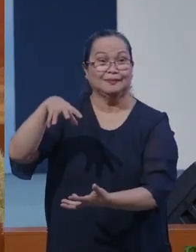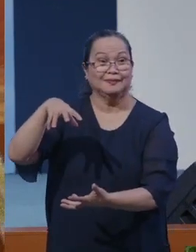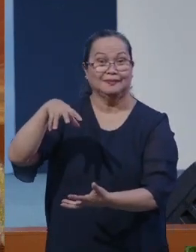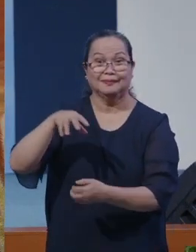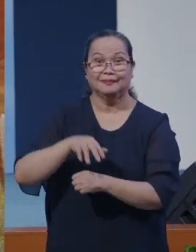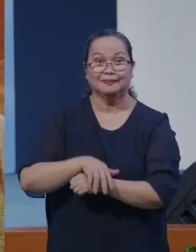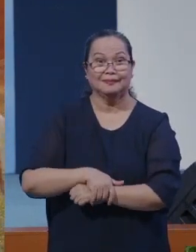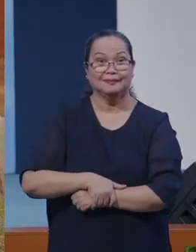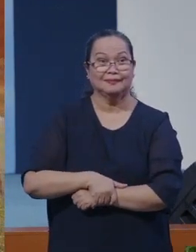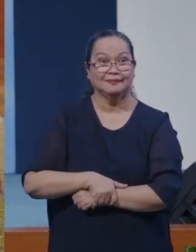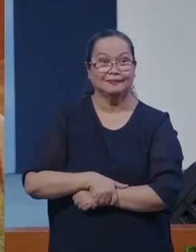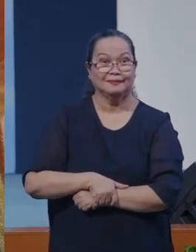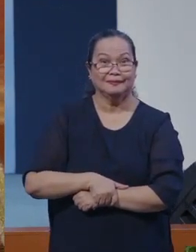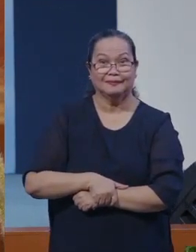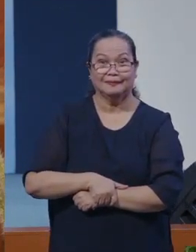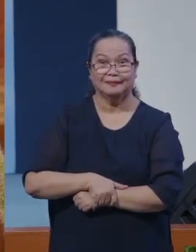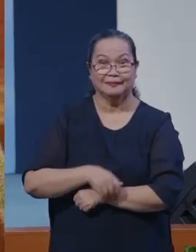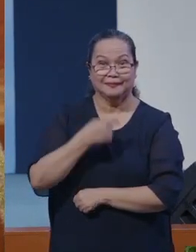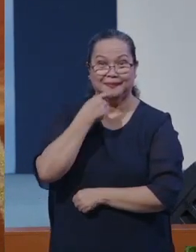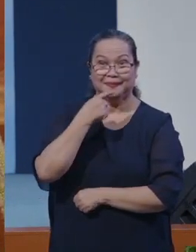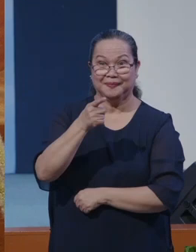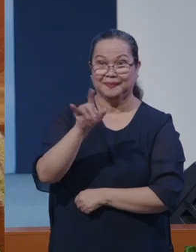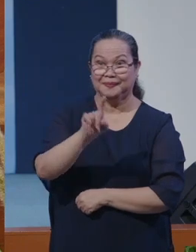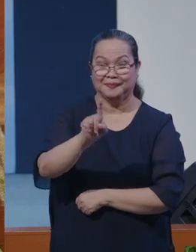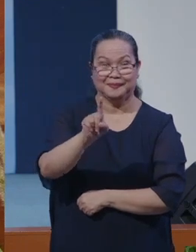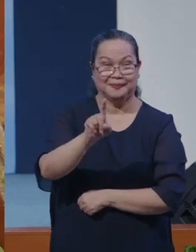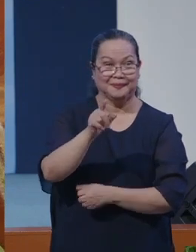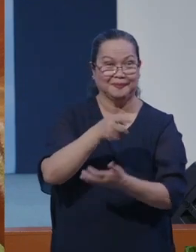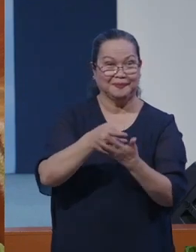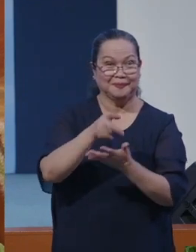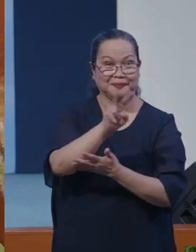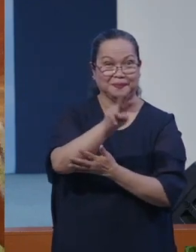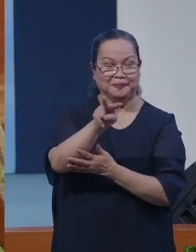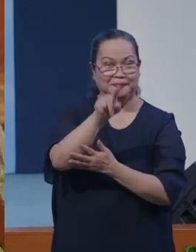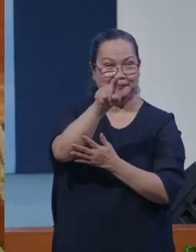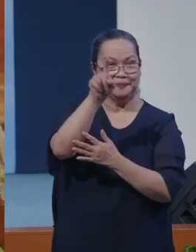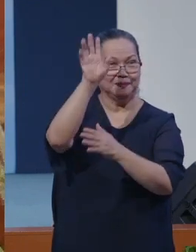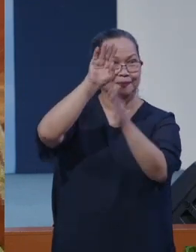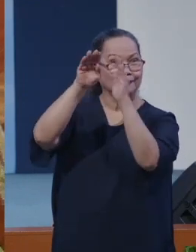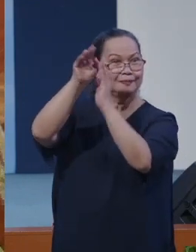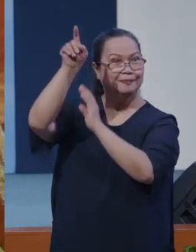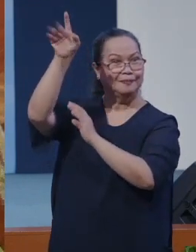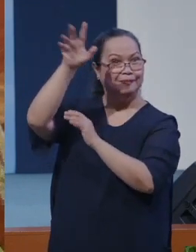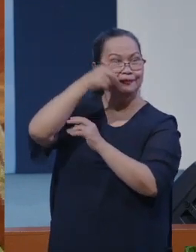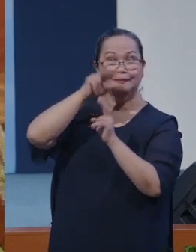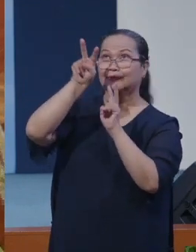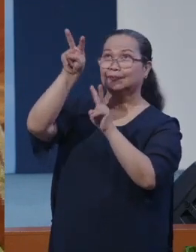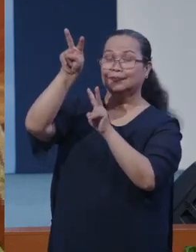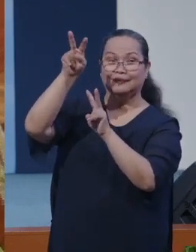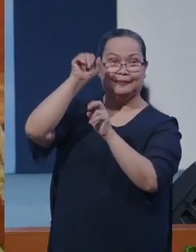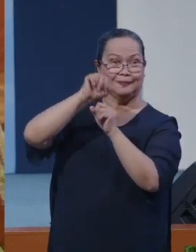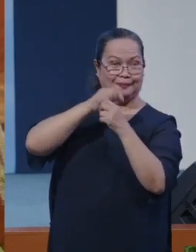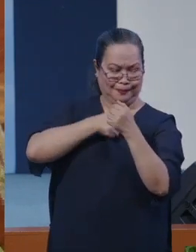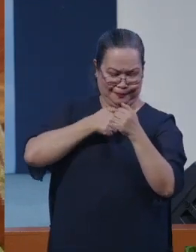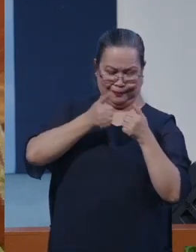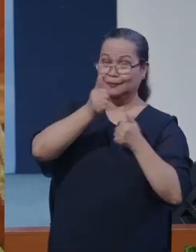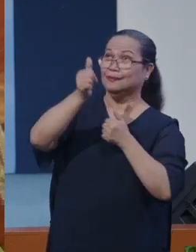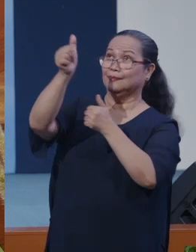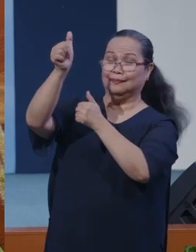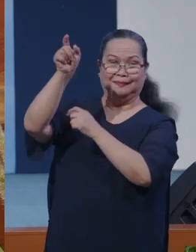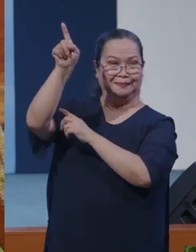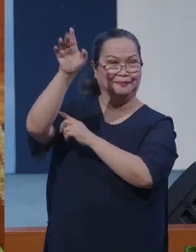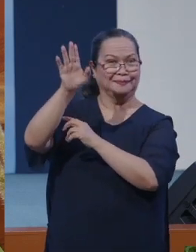also." Hindi ba yun ang sinasabi niya sa verse 22? Kailangan makalangit ang iyong pagtingin.